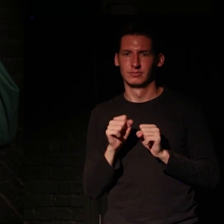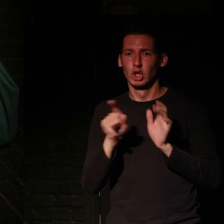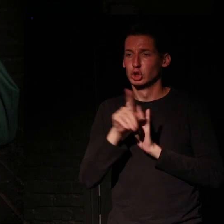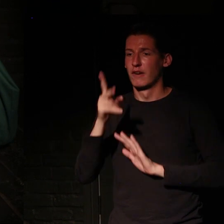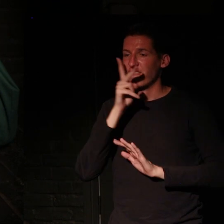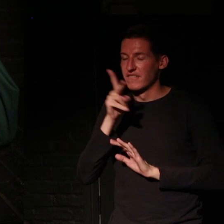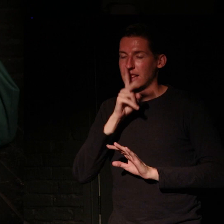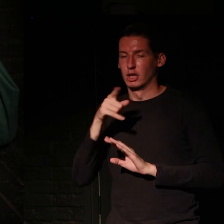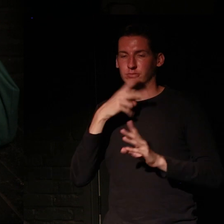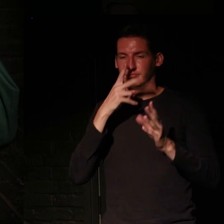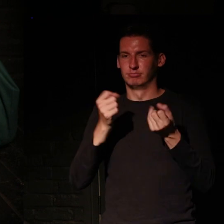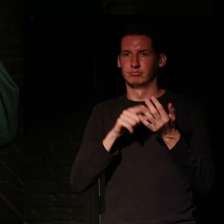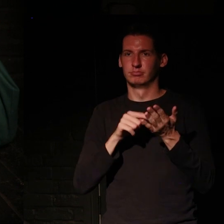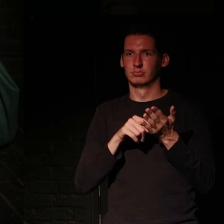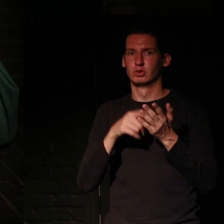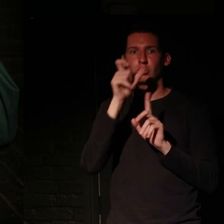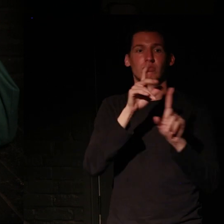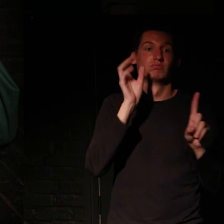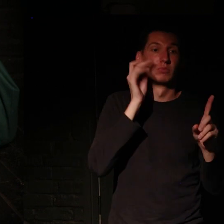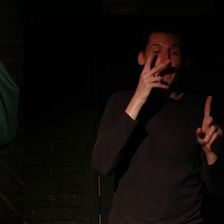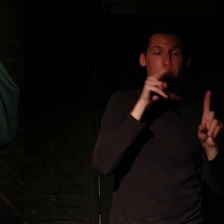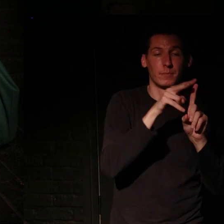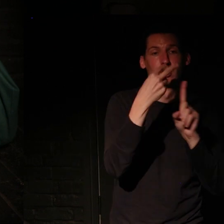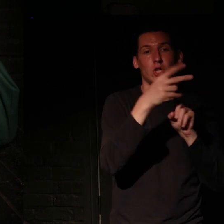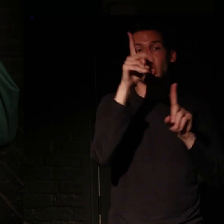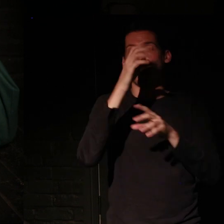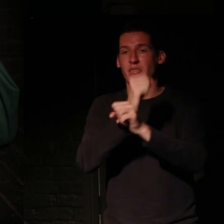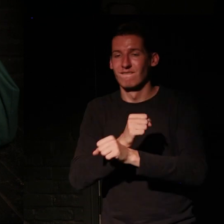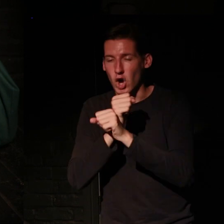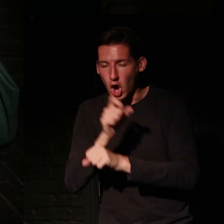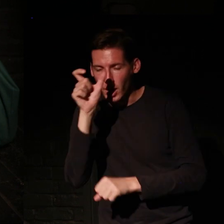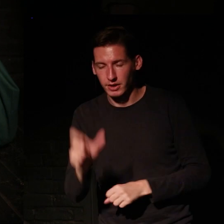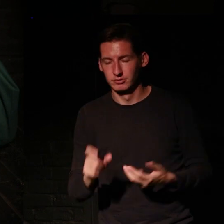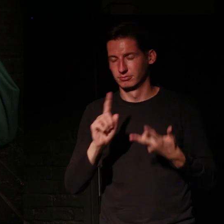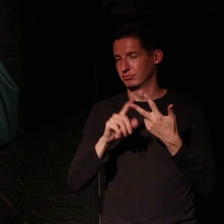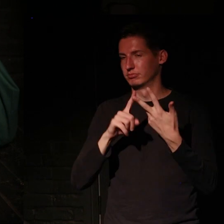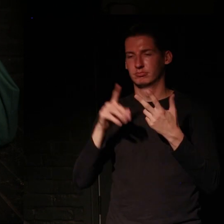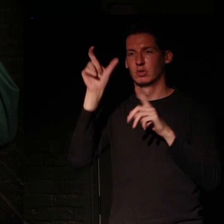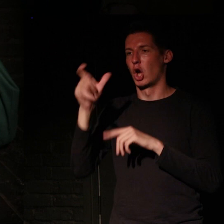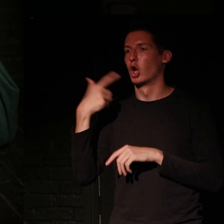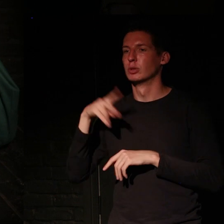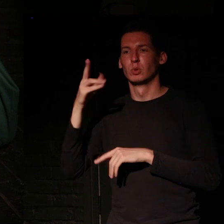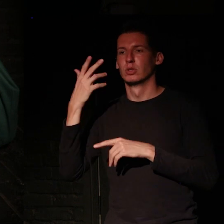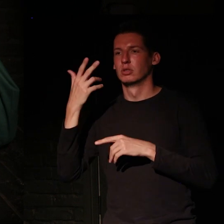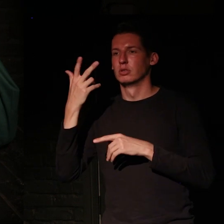to, czy w stosunku do kobiet, czy w stosunku do niewolników, czy w stosunku do osób